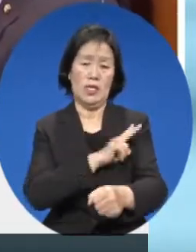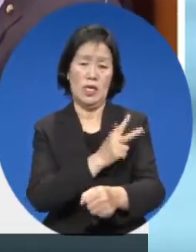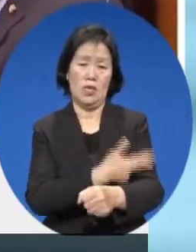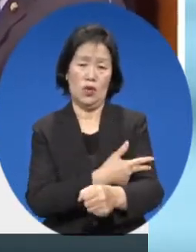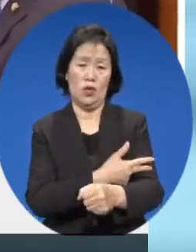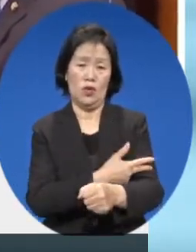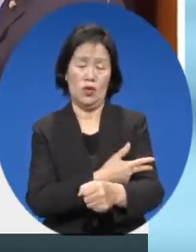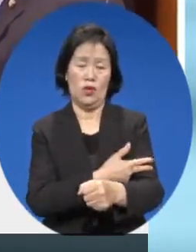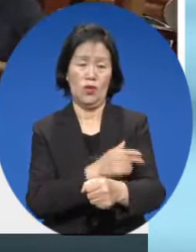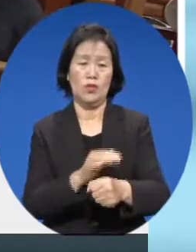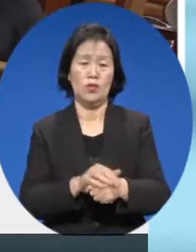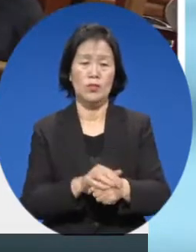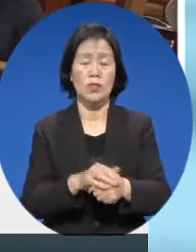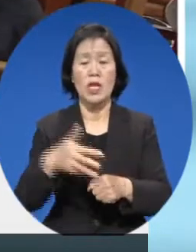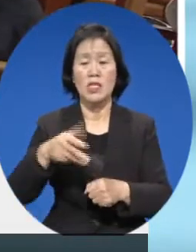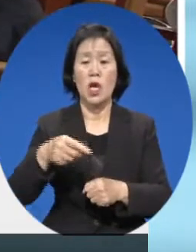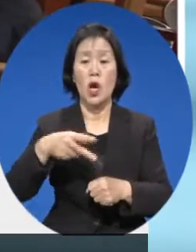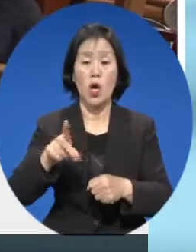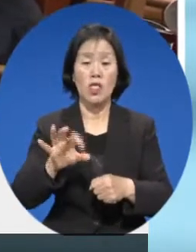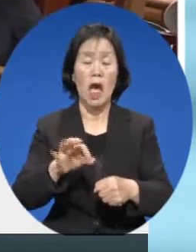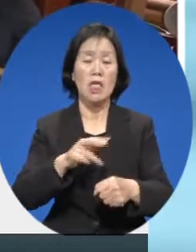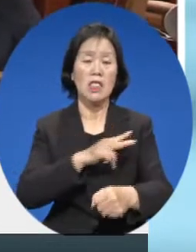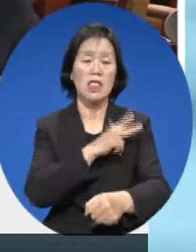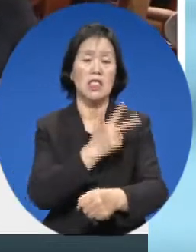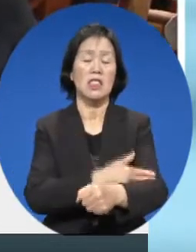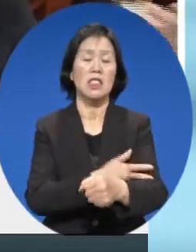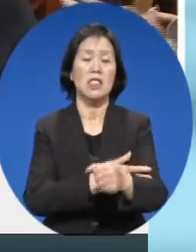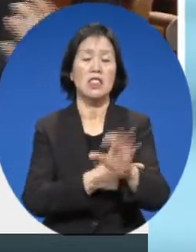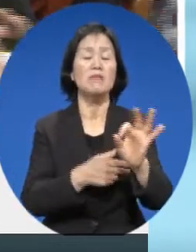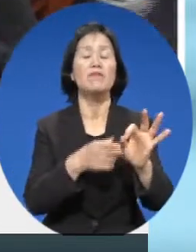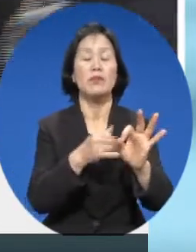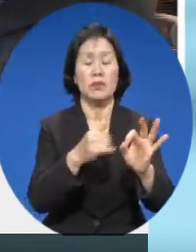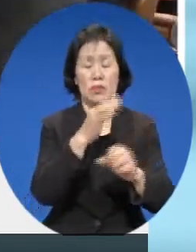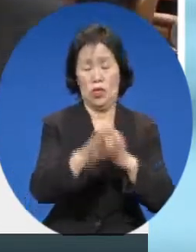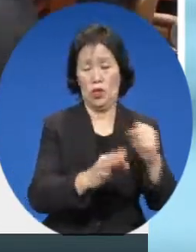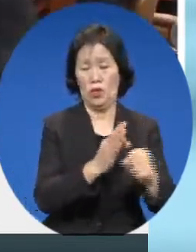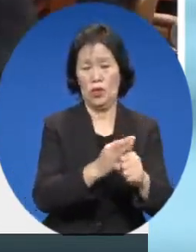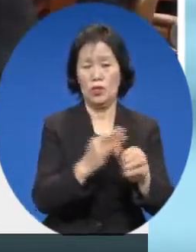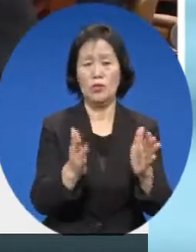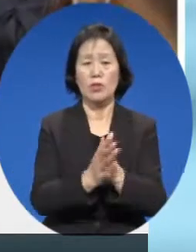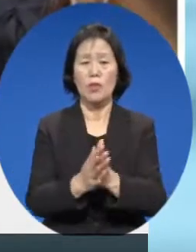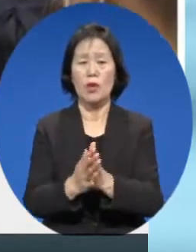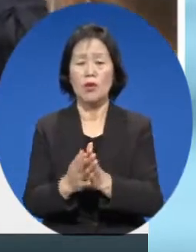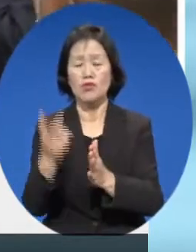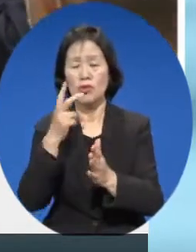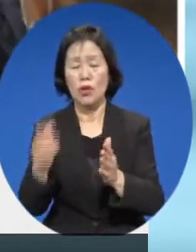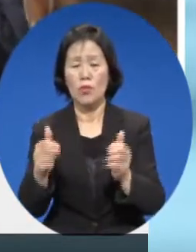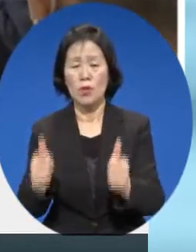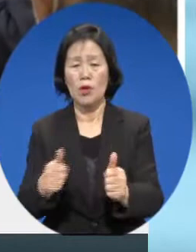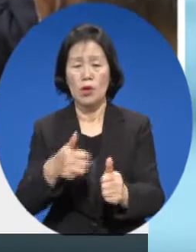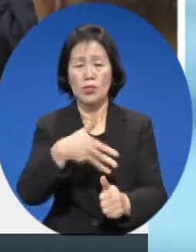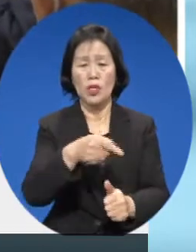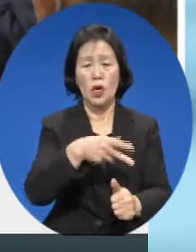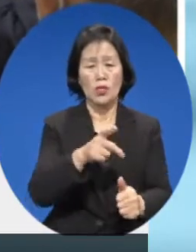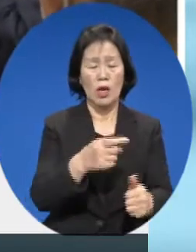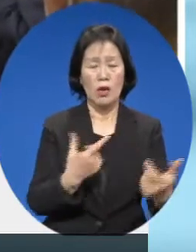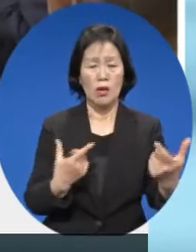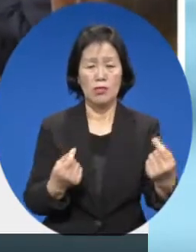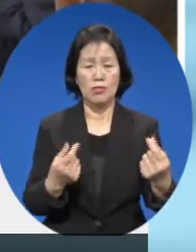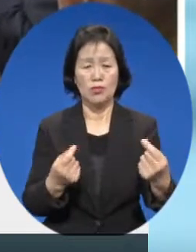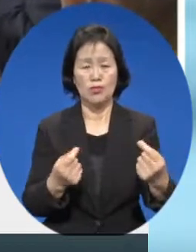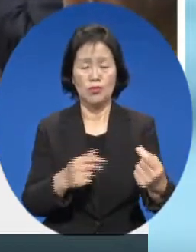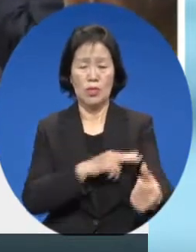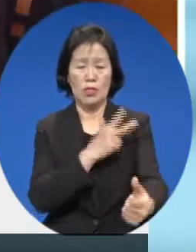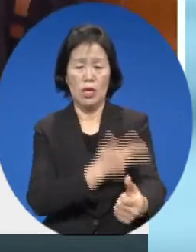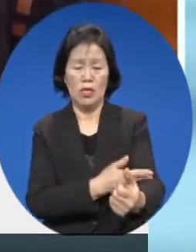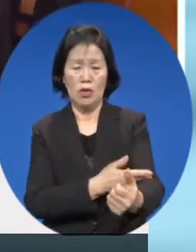이미 십 년의 자기 고 요구합니다 그렇게 이게 통상적 이구요 근데 거기 x 세척 검사도 처장 과 같은 수준의 자격을 요가